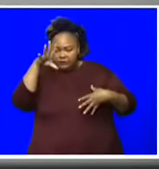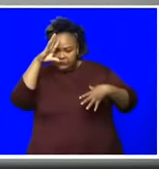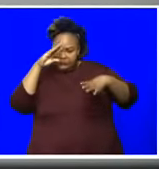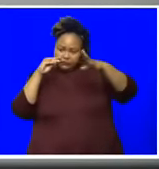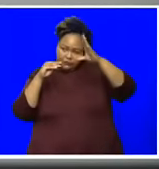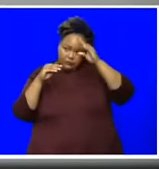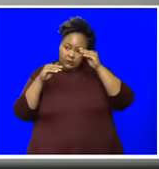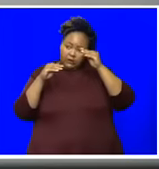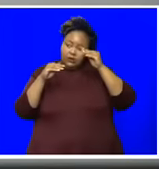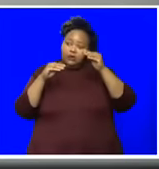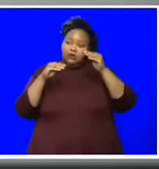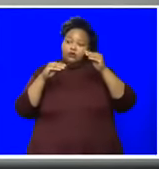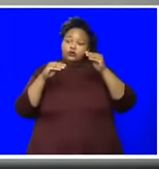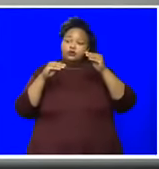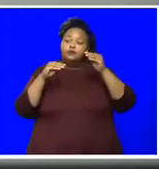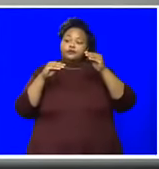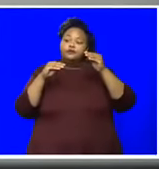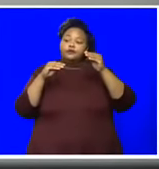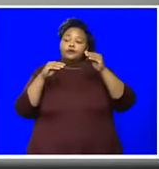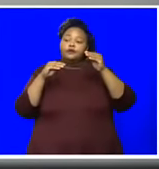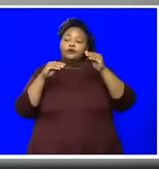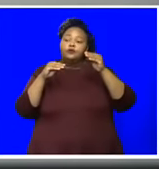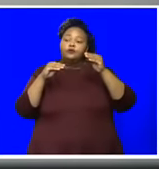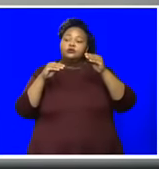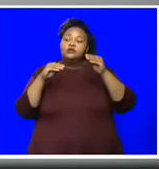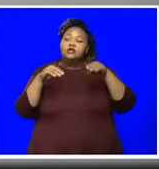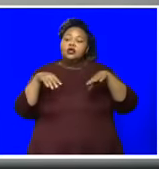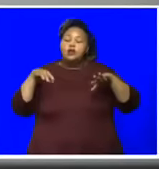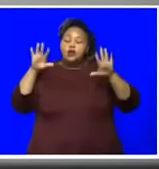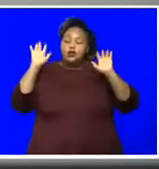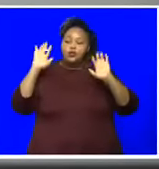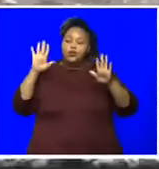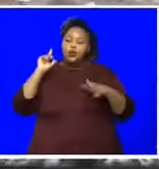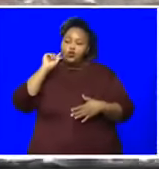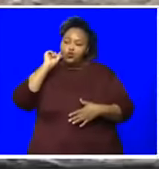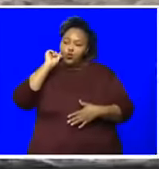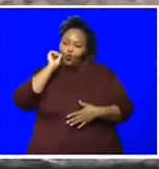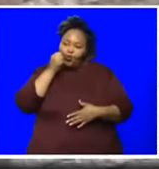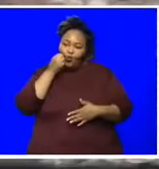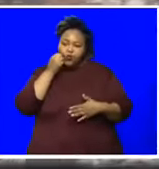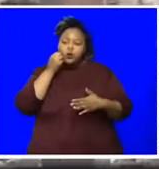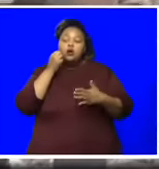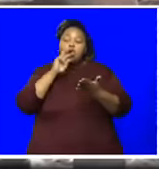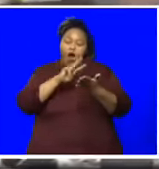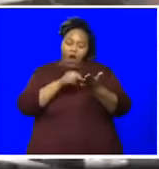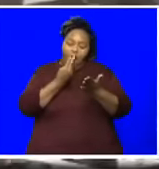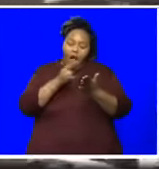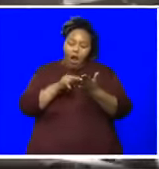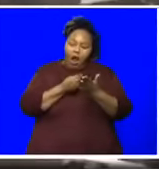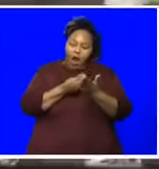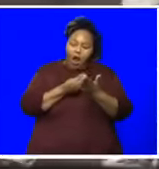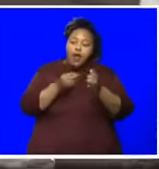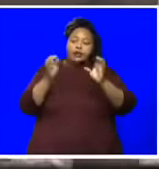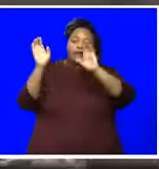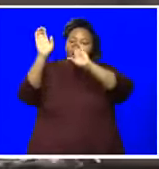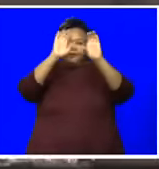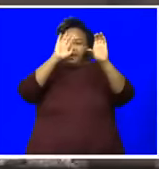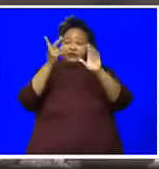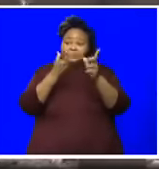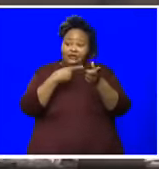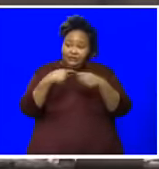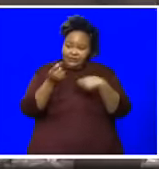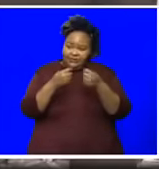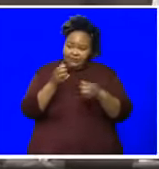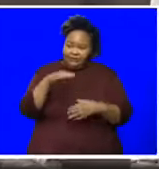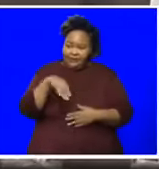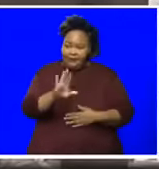siyifake ku formal market. Ngiyathi ukuthi eMaswati ayangiva siyathi lokuthi siyakhicita lo mkhicido wethu siyathatha siyomikisa